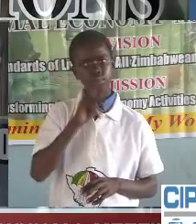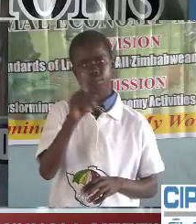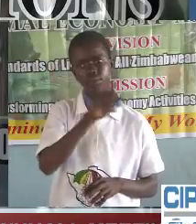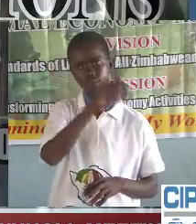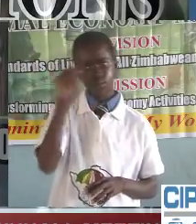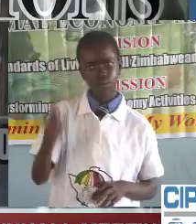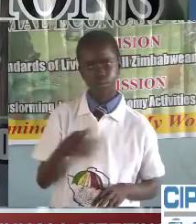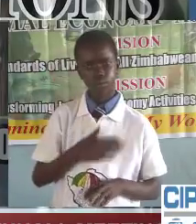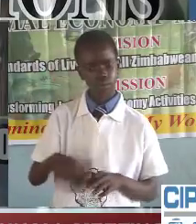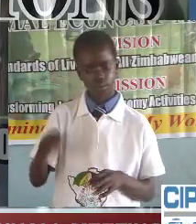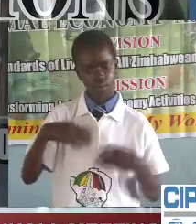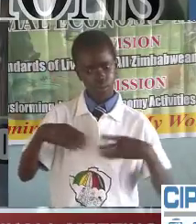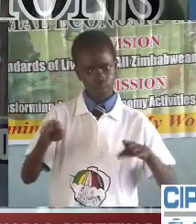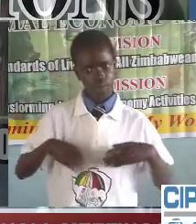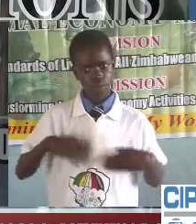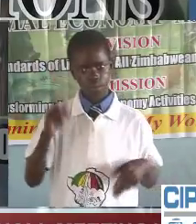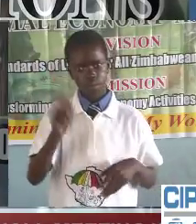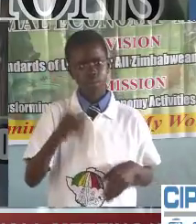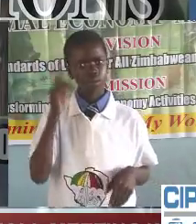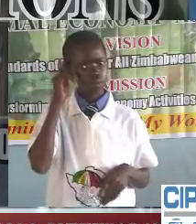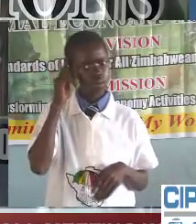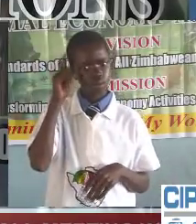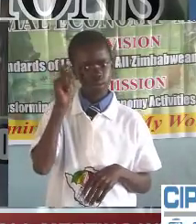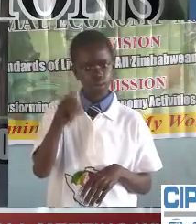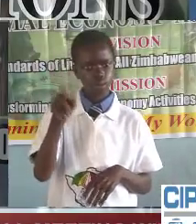zvandinoda kuti zvandinofungidzirawo tisati